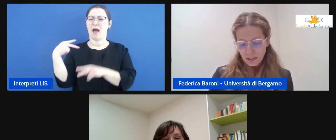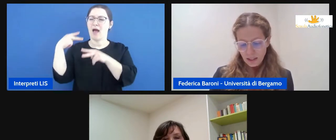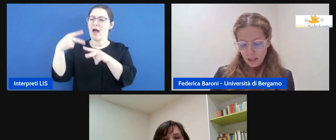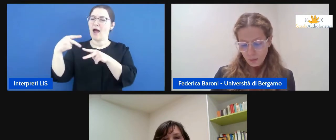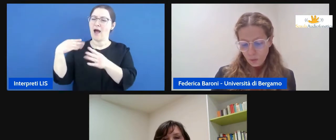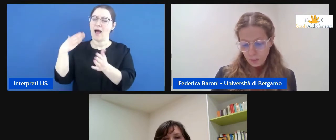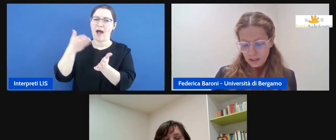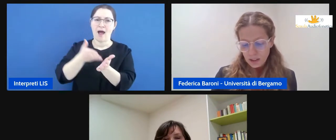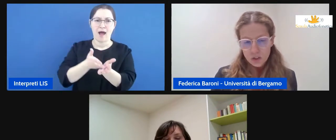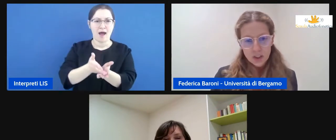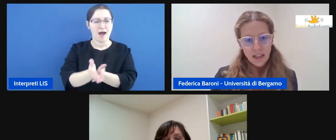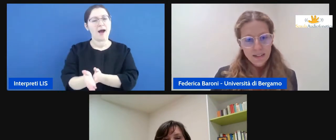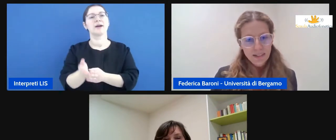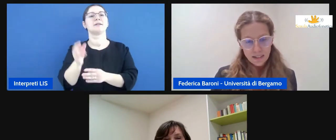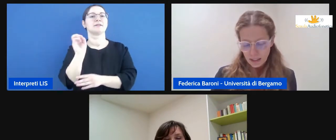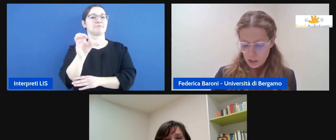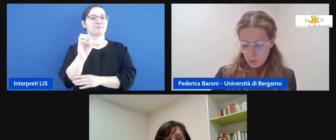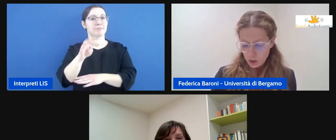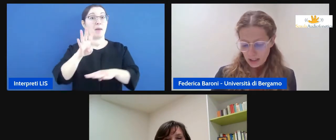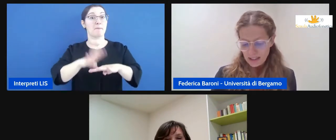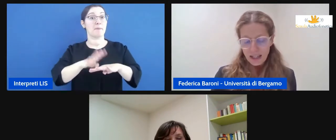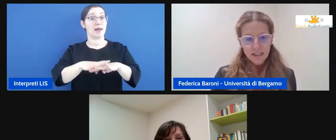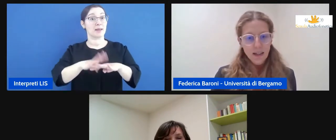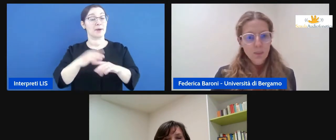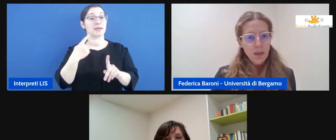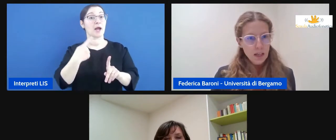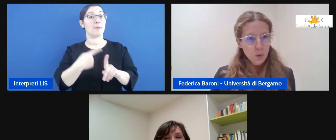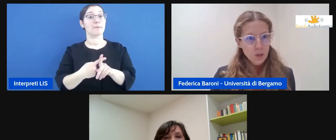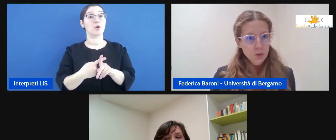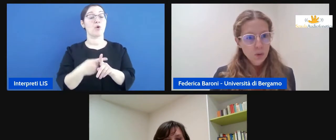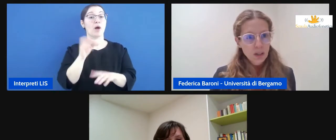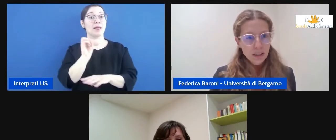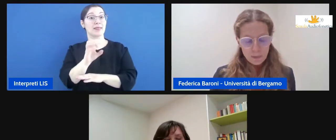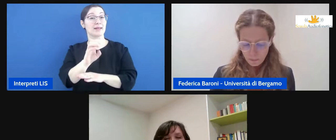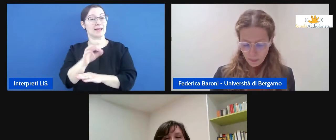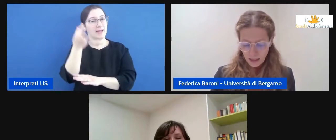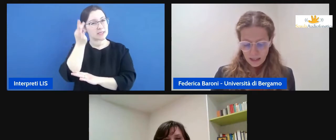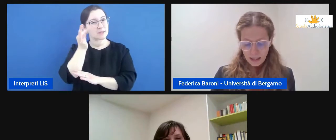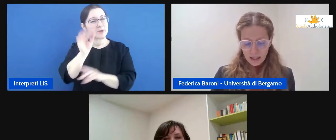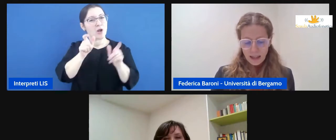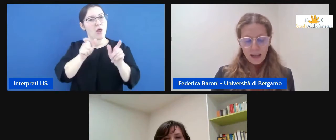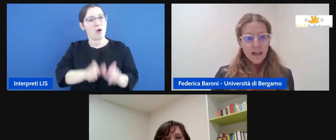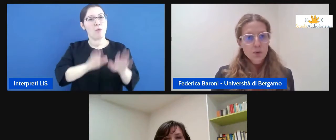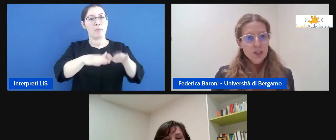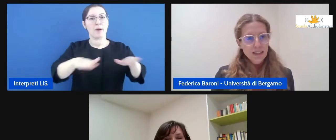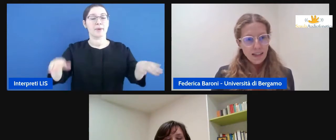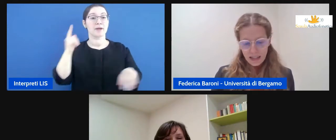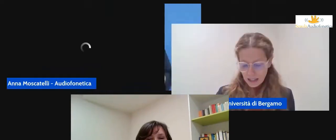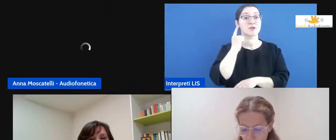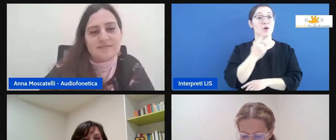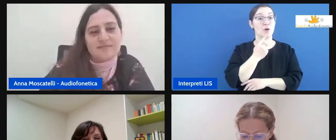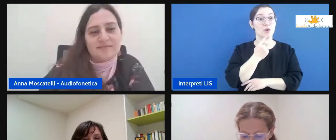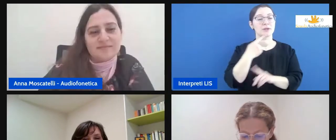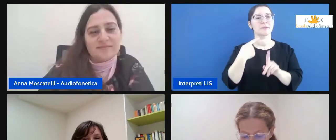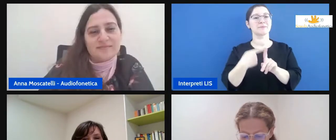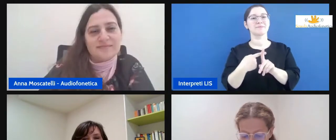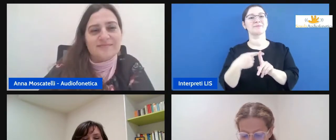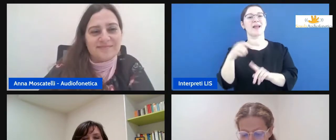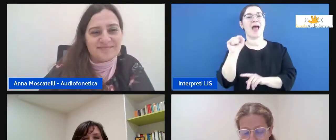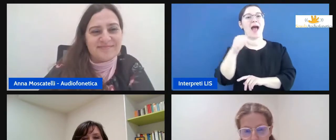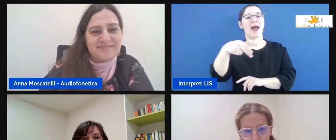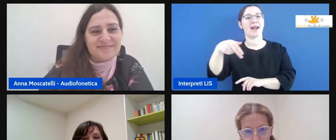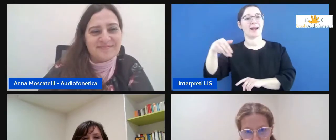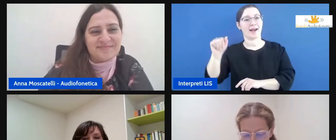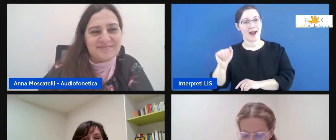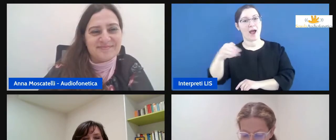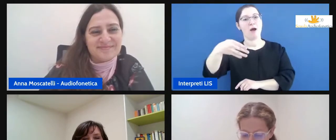matematica e formatrice nella didattica specializzata per gli alluni sordi e Anna Moscatelli docente